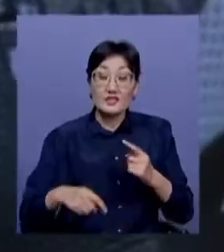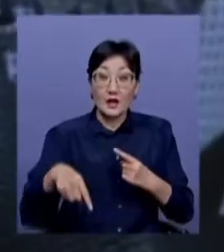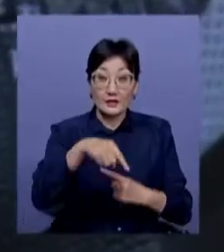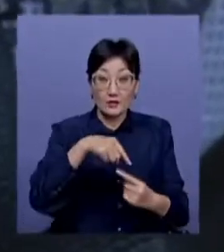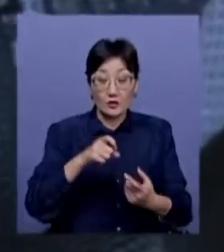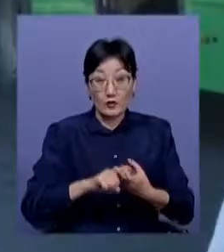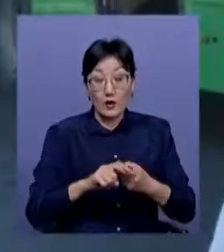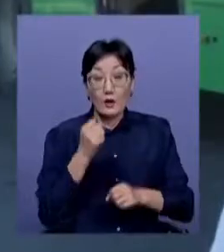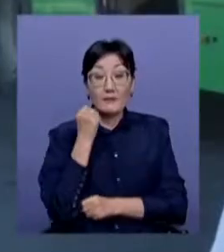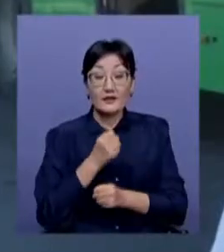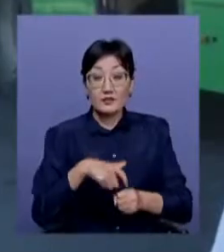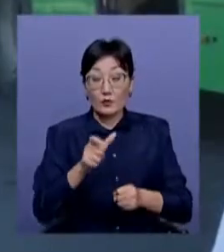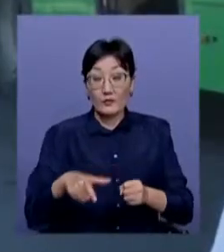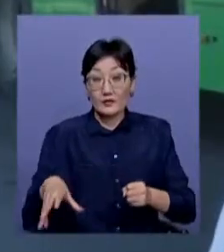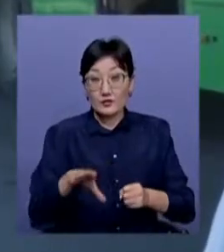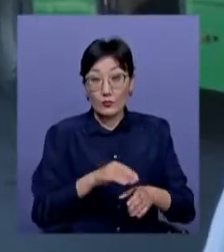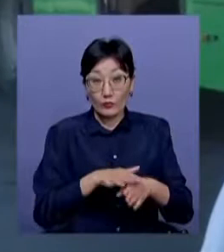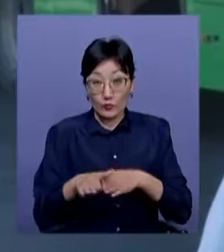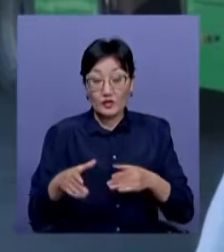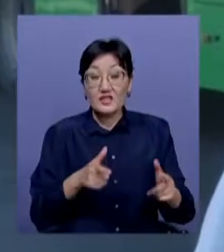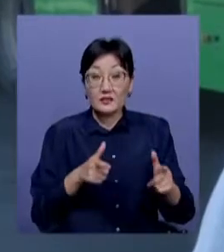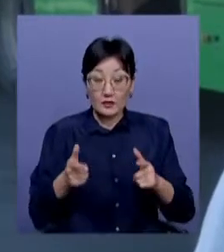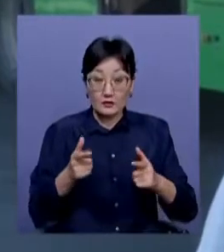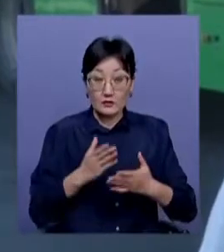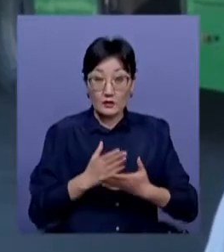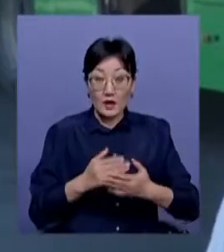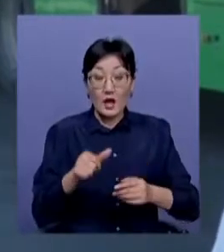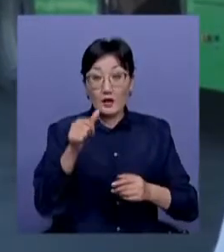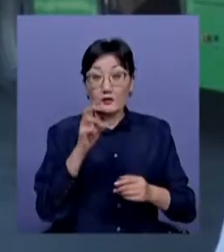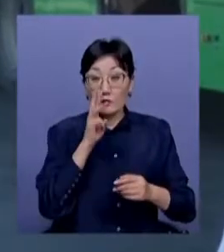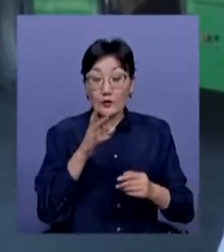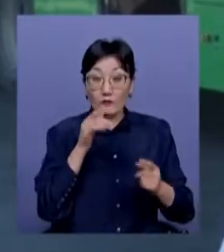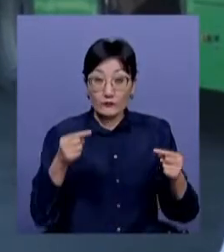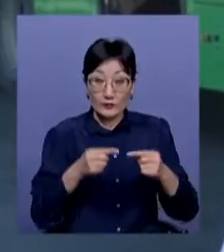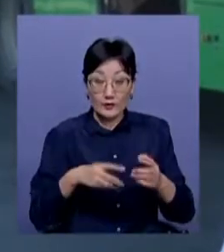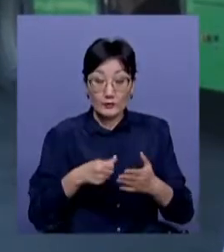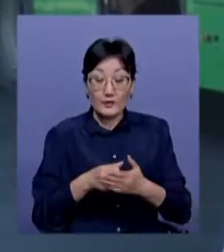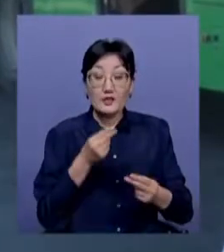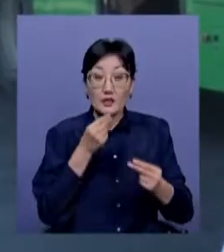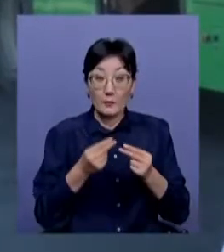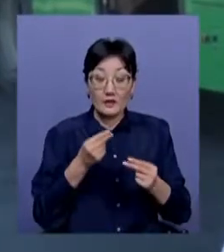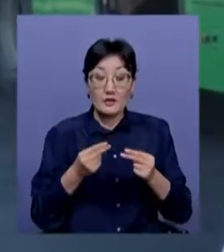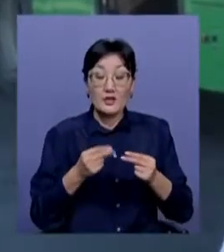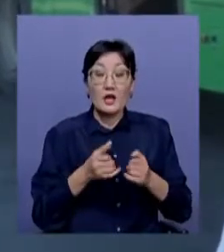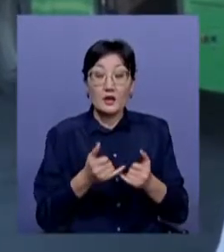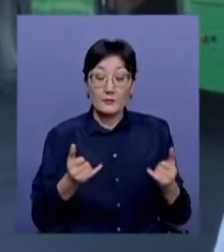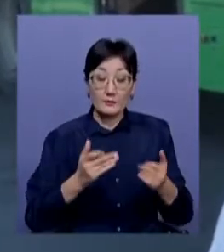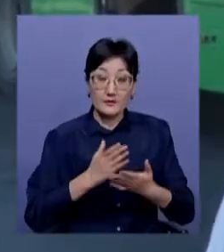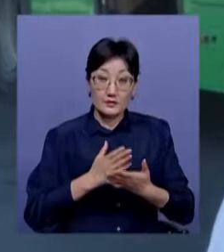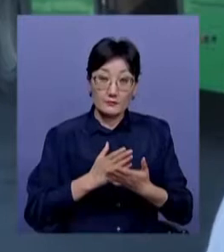байланысты жұмысшылар бәрі полный состав. Айлықтары уақытылы, тамақпен қамтамасыз